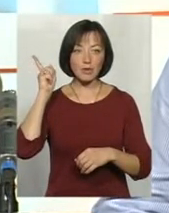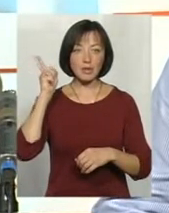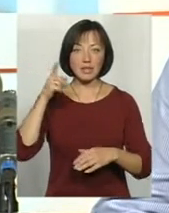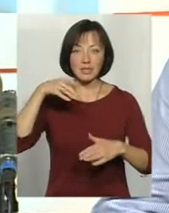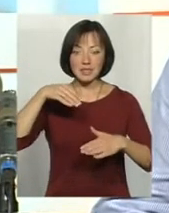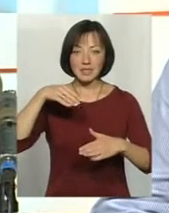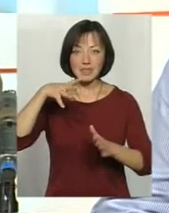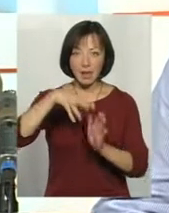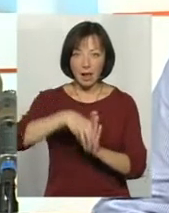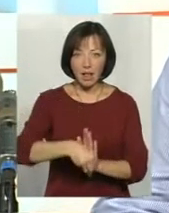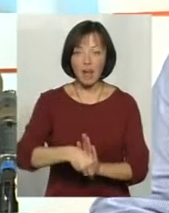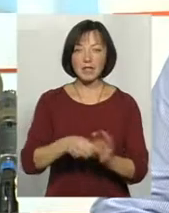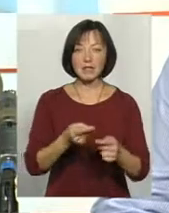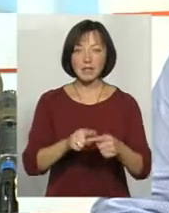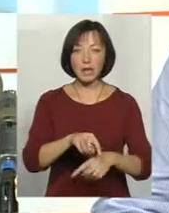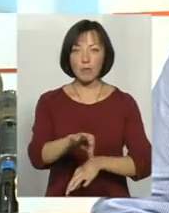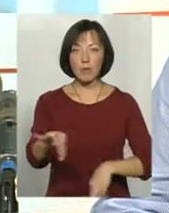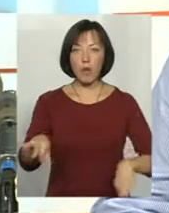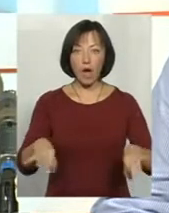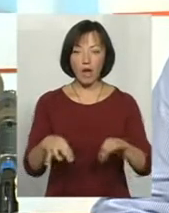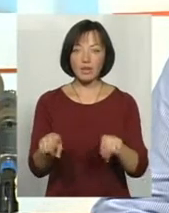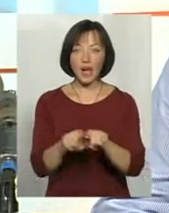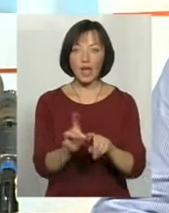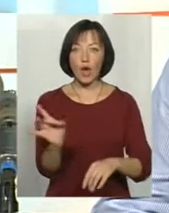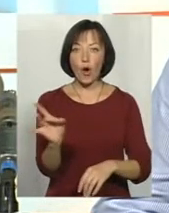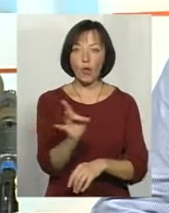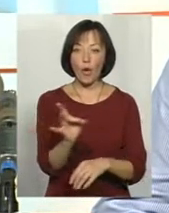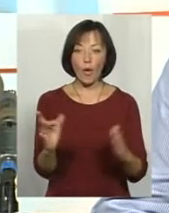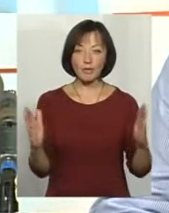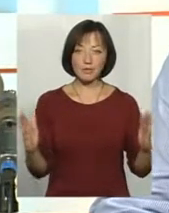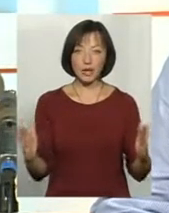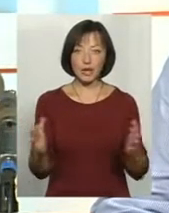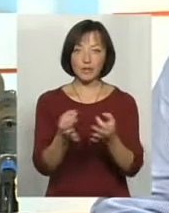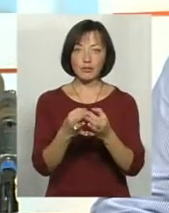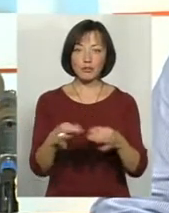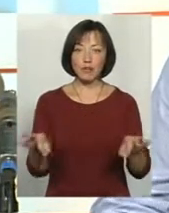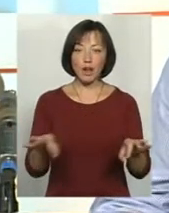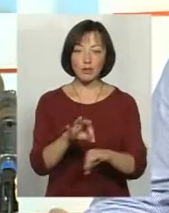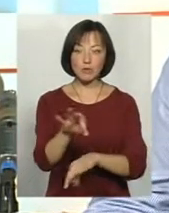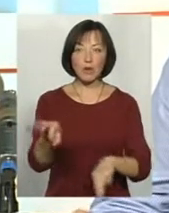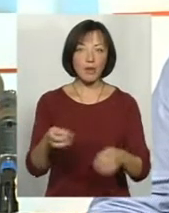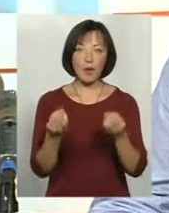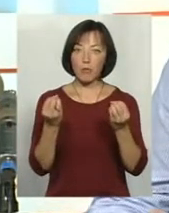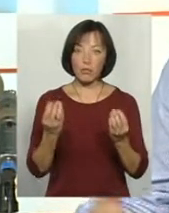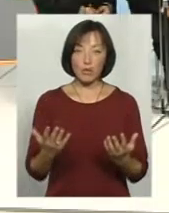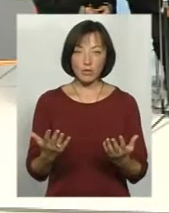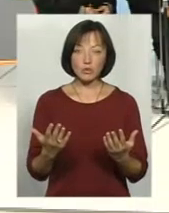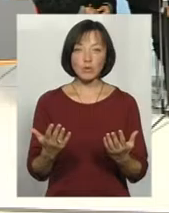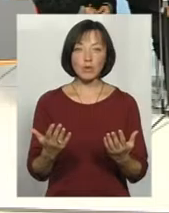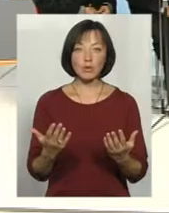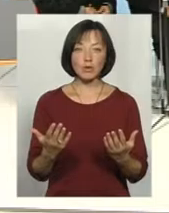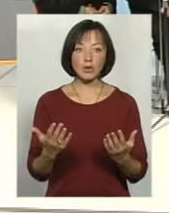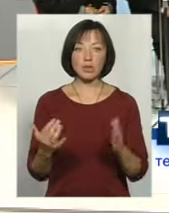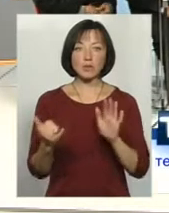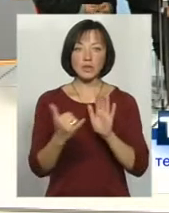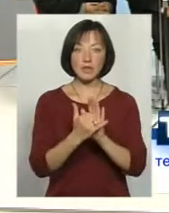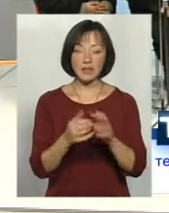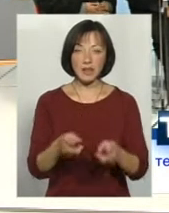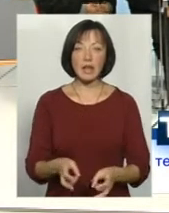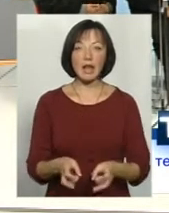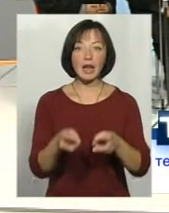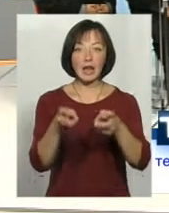закласти в цей проект саме такі розміри, які дозволяють спроектувати не просто спроектувати і встановити там ліфт